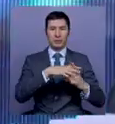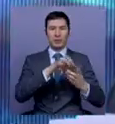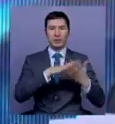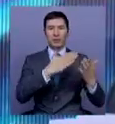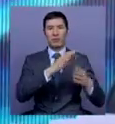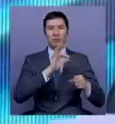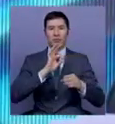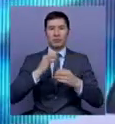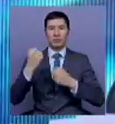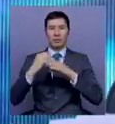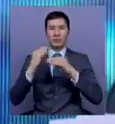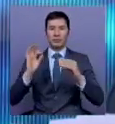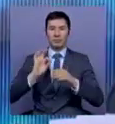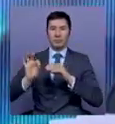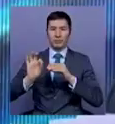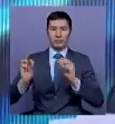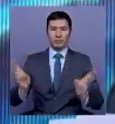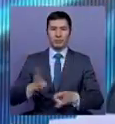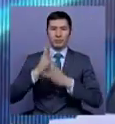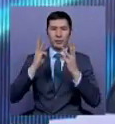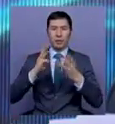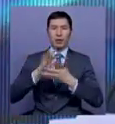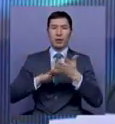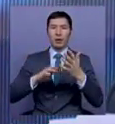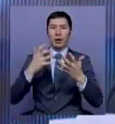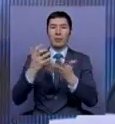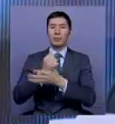заттай деректен құтылған. Өкініштісі, мұндай қылмыстар аз емес.